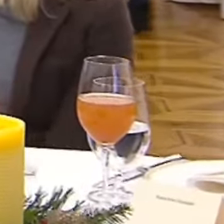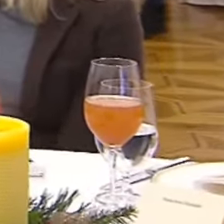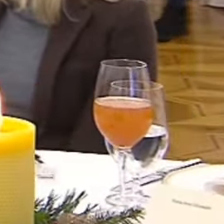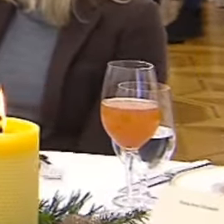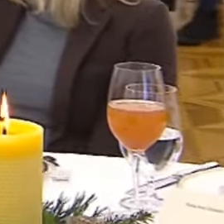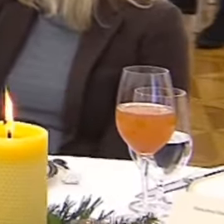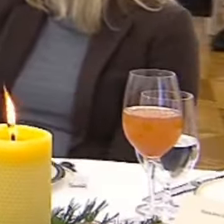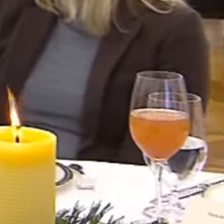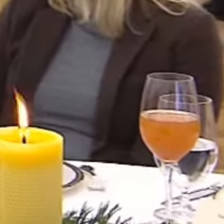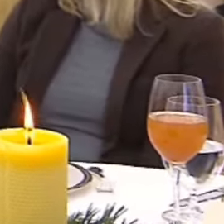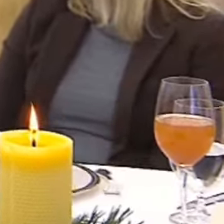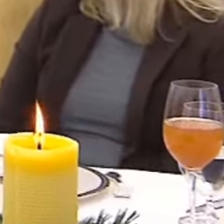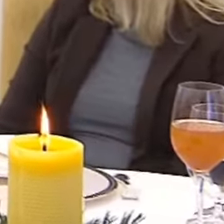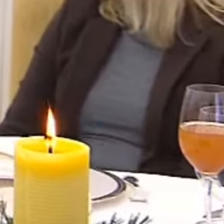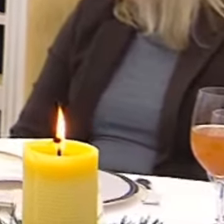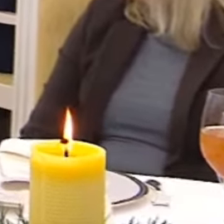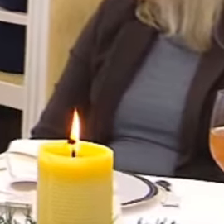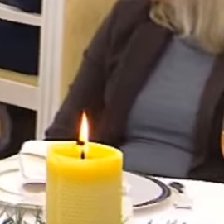gyvent.